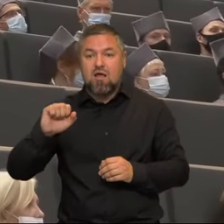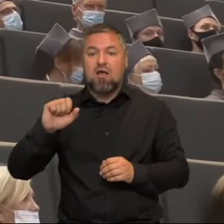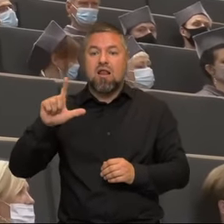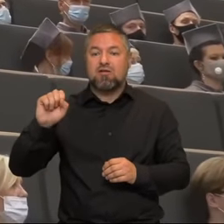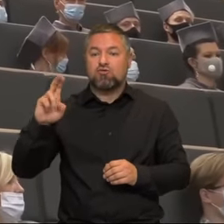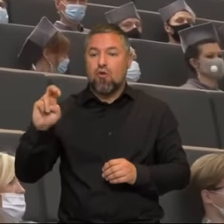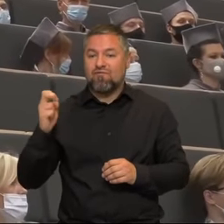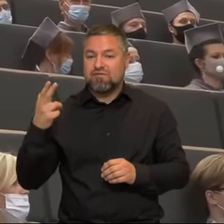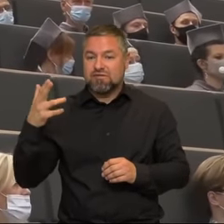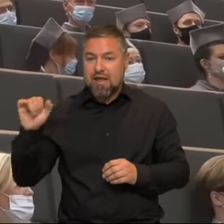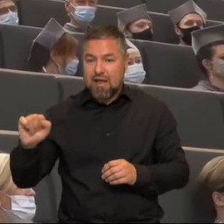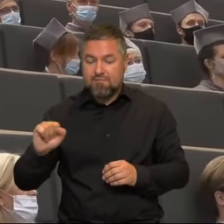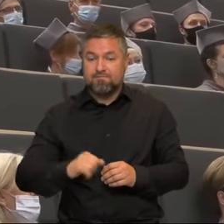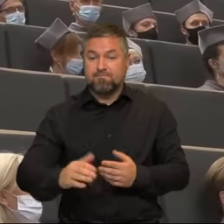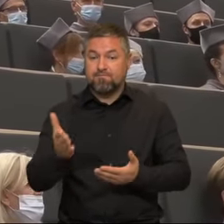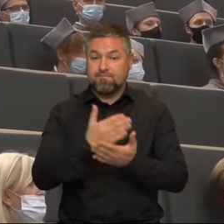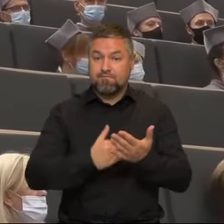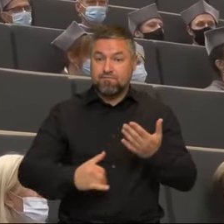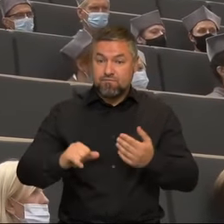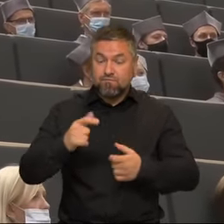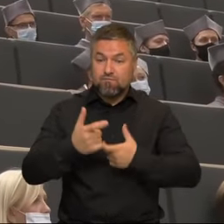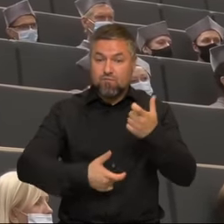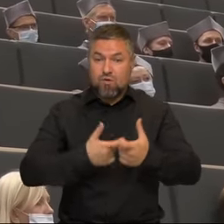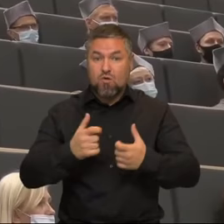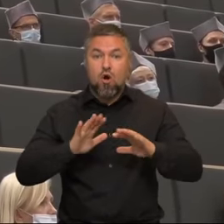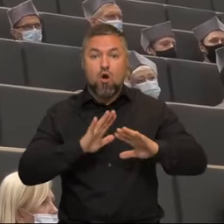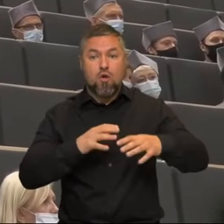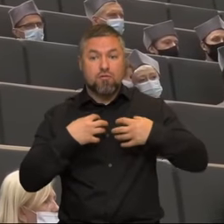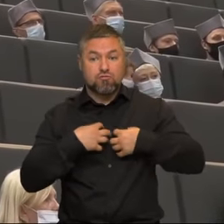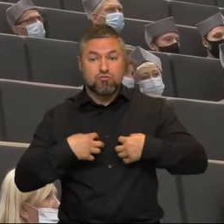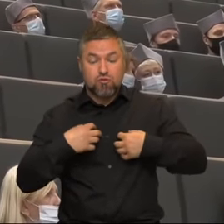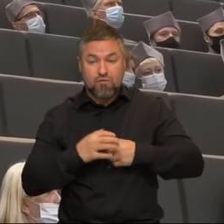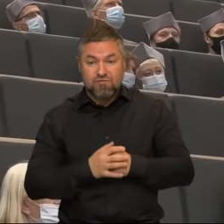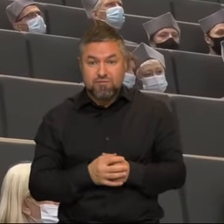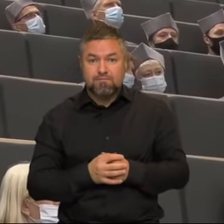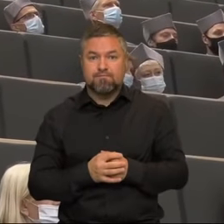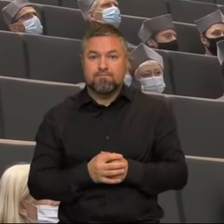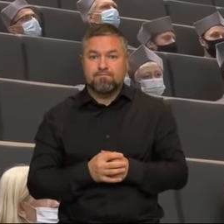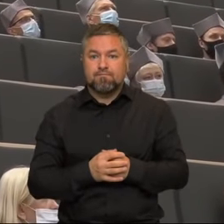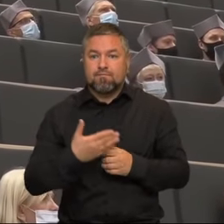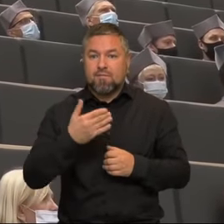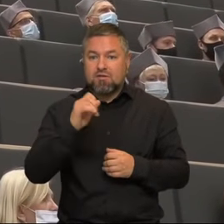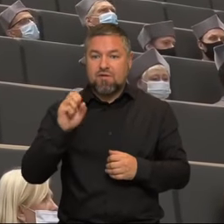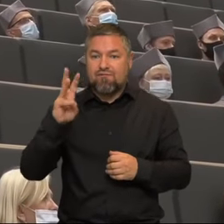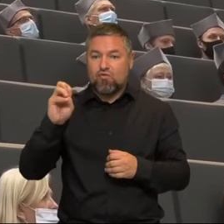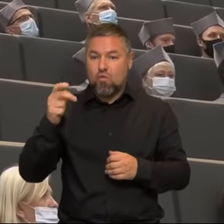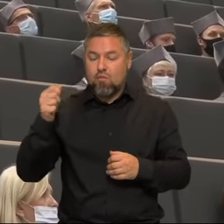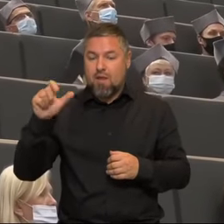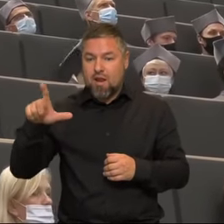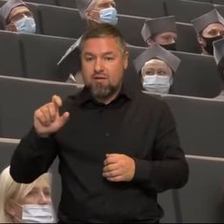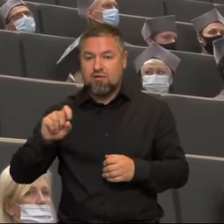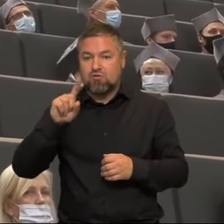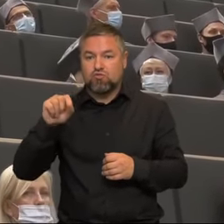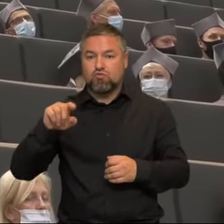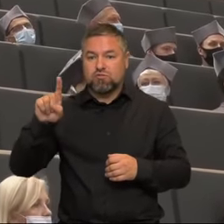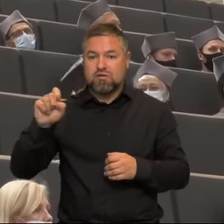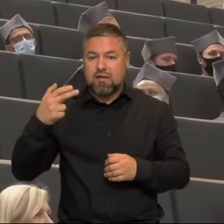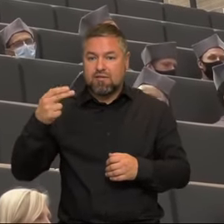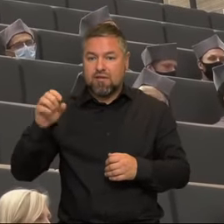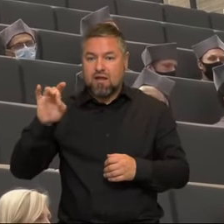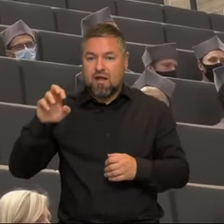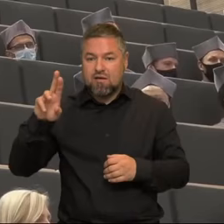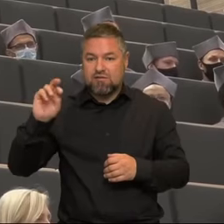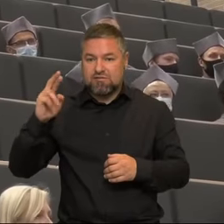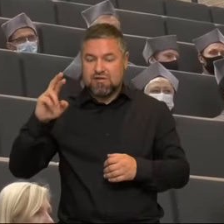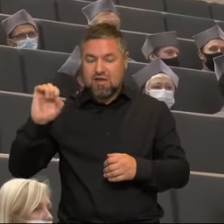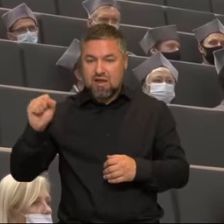Laskowska. Z Wydziału Inżynierii Procesowej i Ochrony Środowiska Maciej Wróbel i Zuzanna Garstka.